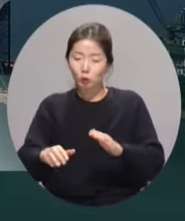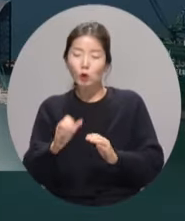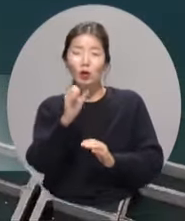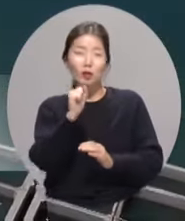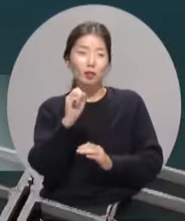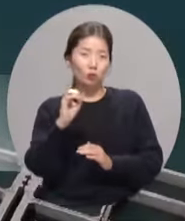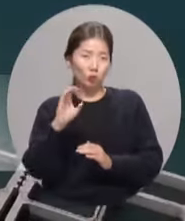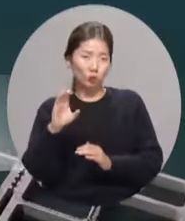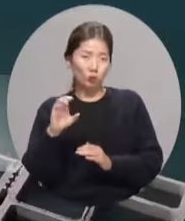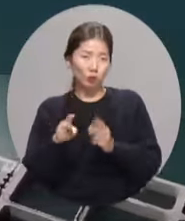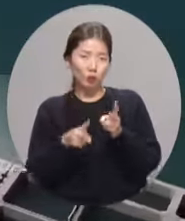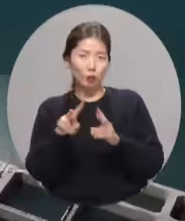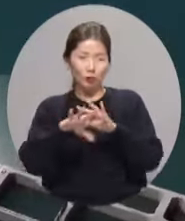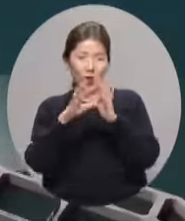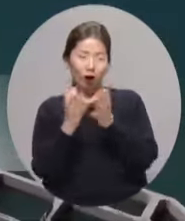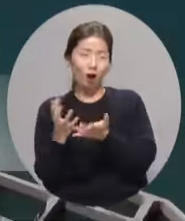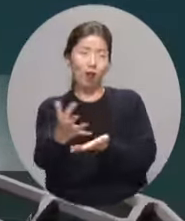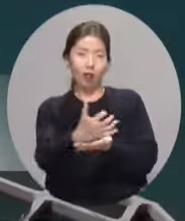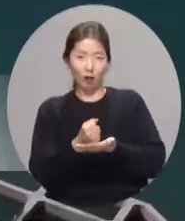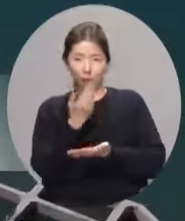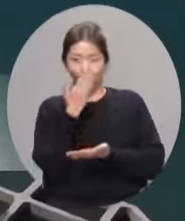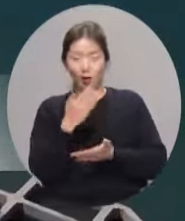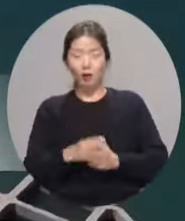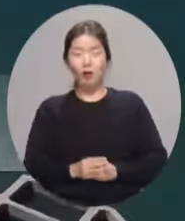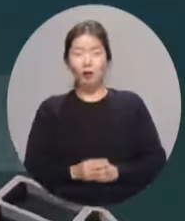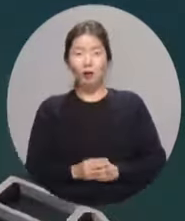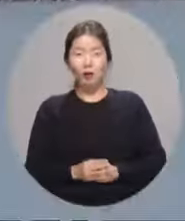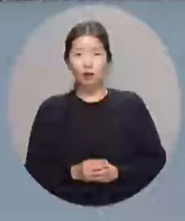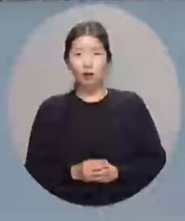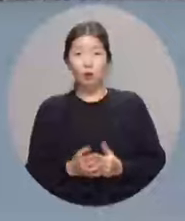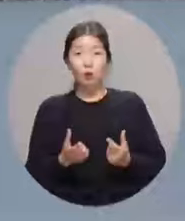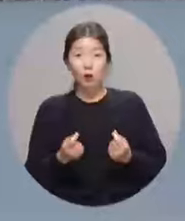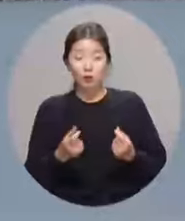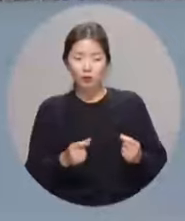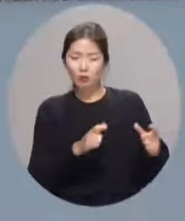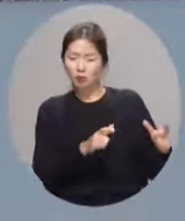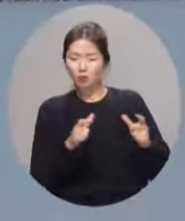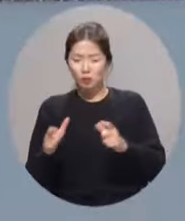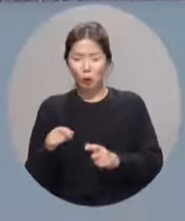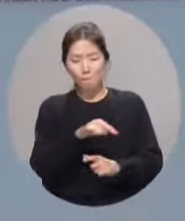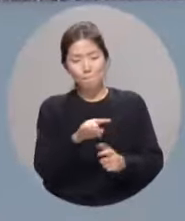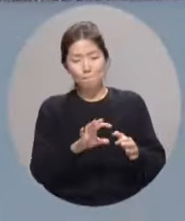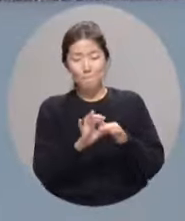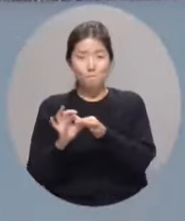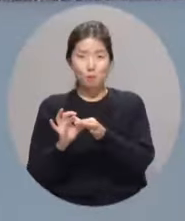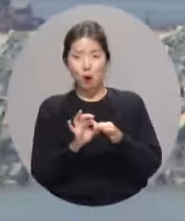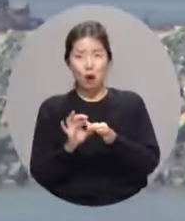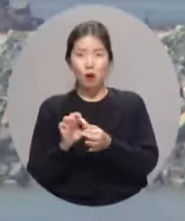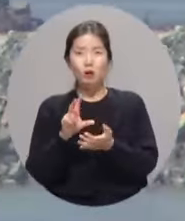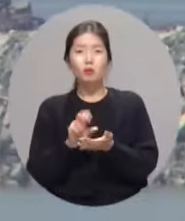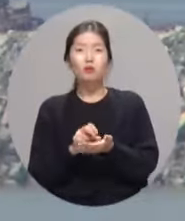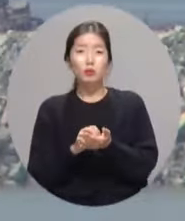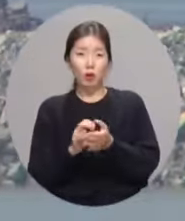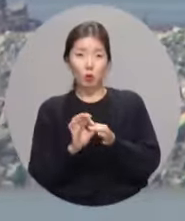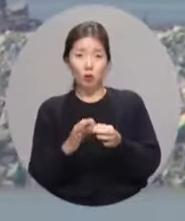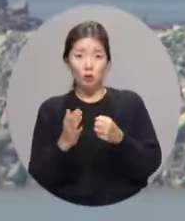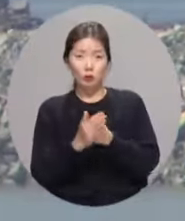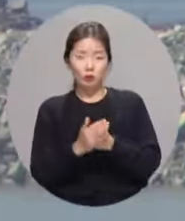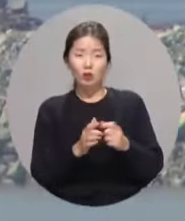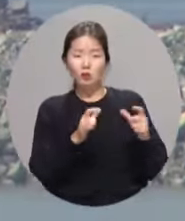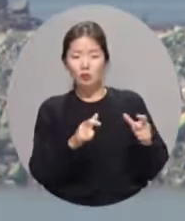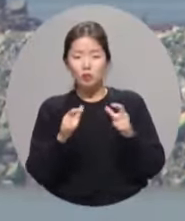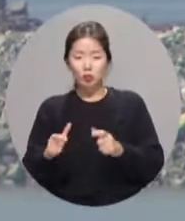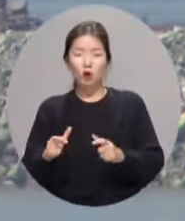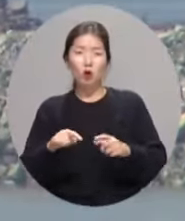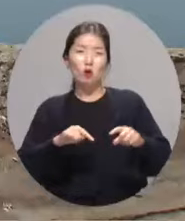SOC까지 손쉽게 손해질 수 있게 되는 겁니다. 이처럼 지역 간 이해가 달린 뜨거운 감자에 해당하다 보니 지역